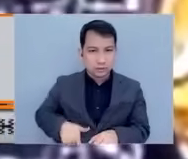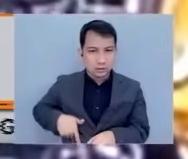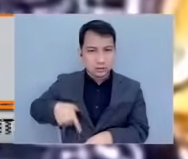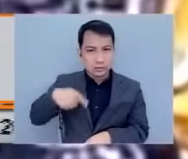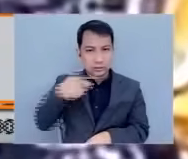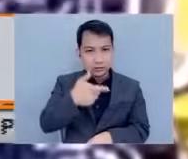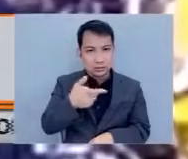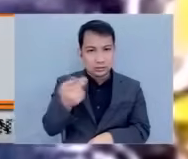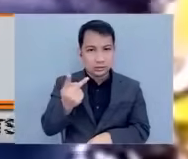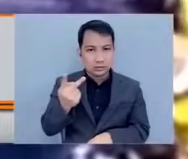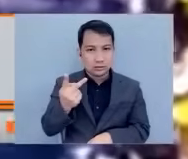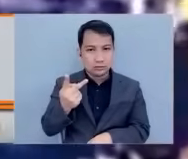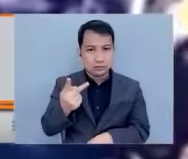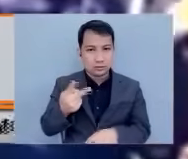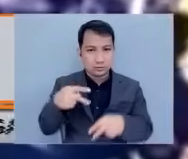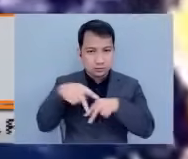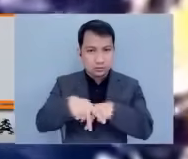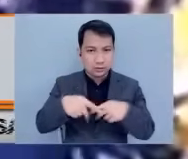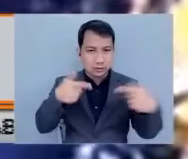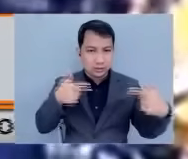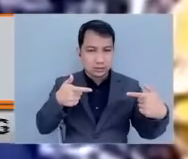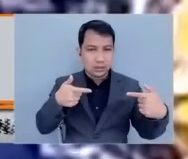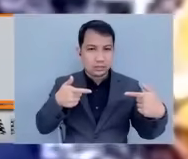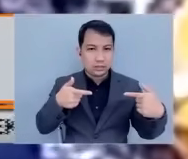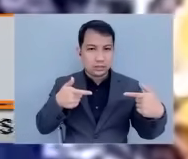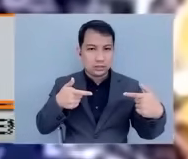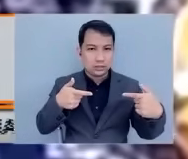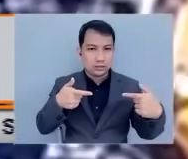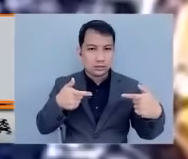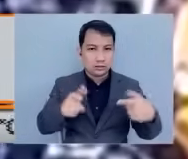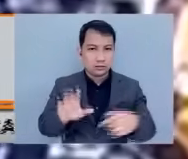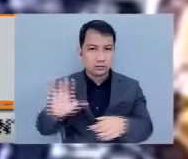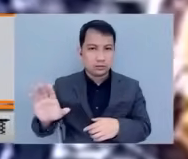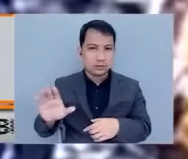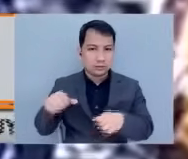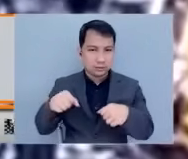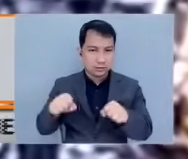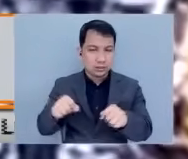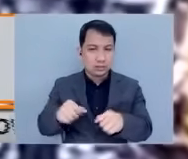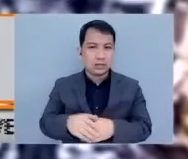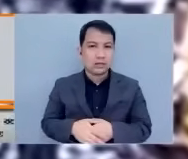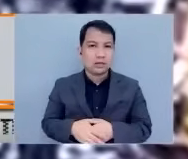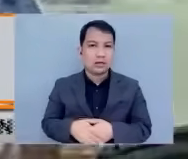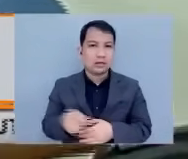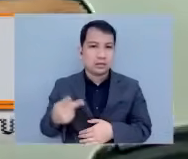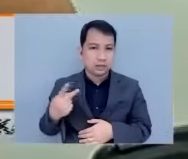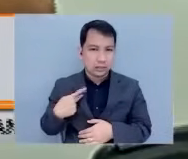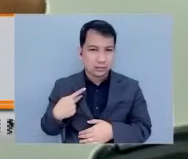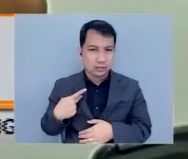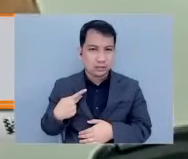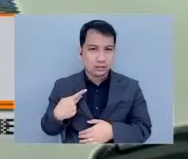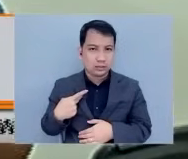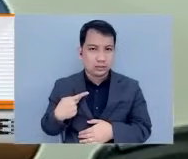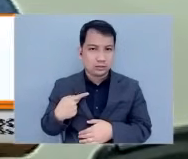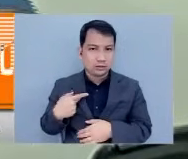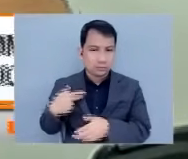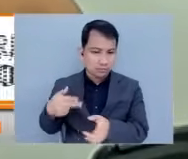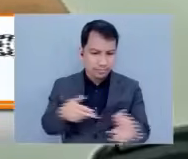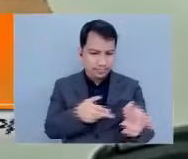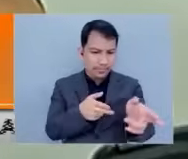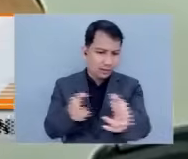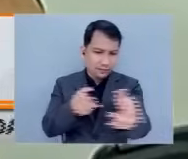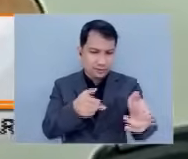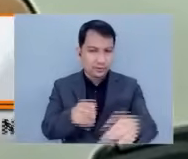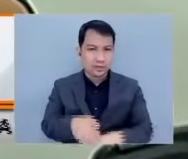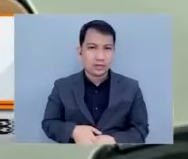na magkangkas. Hinabol lang sila ng isa pang rider. Nagkaroon nun ng ano, ng mahabang abulan. So meron nung kasamahan